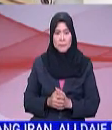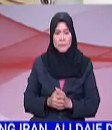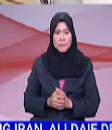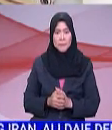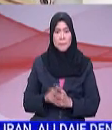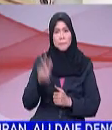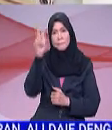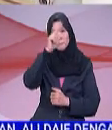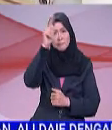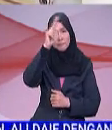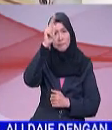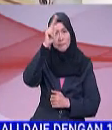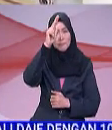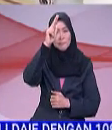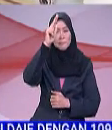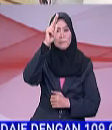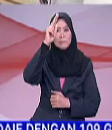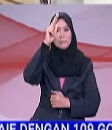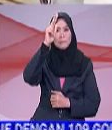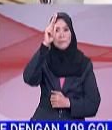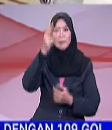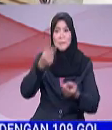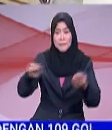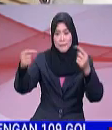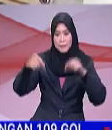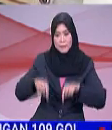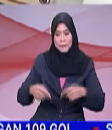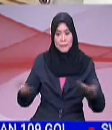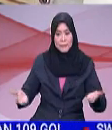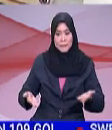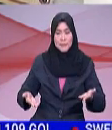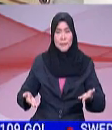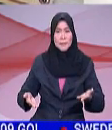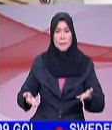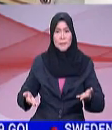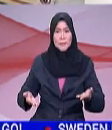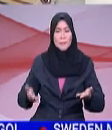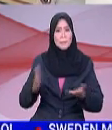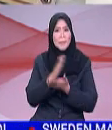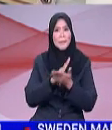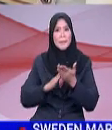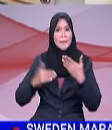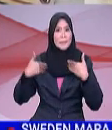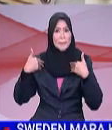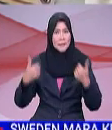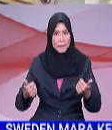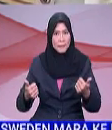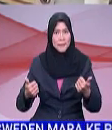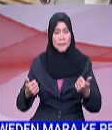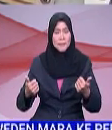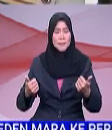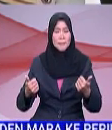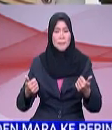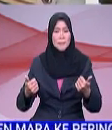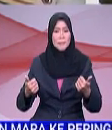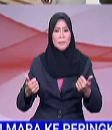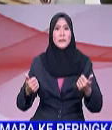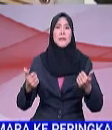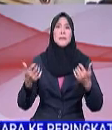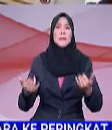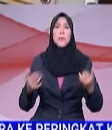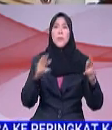pihak kerajaan yang datang di sini atau bagian kesehatan yang datang di sini daripada orang